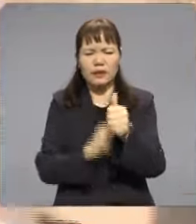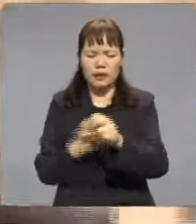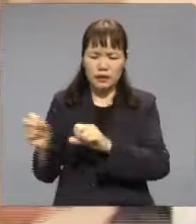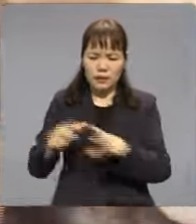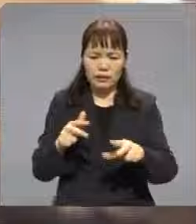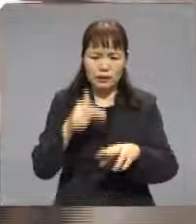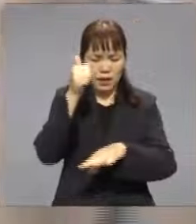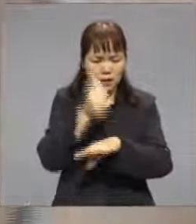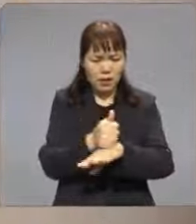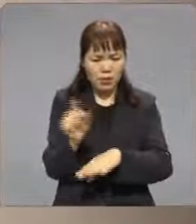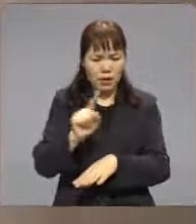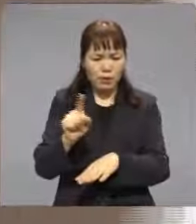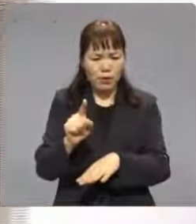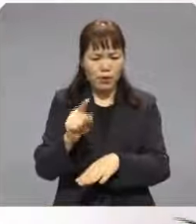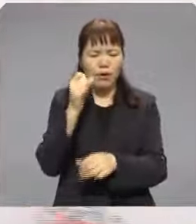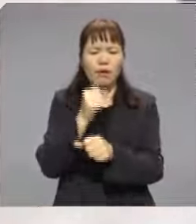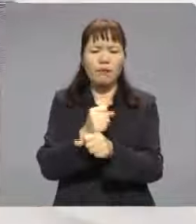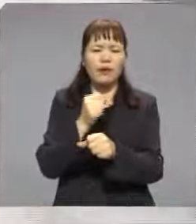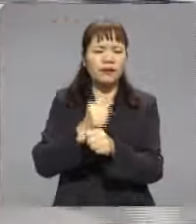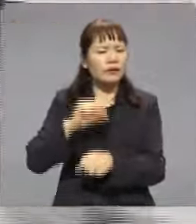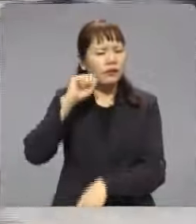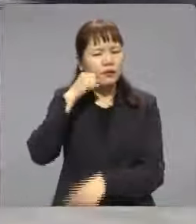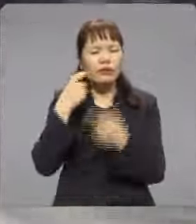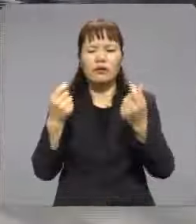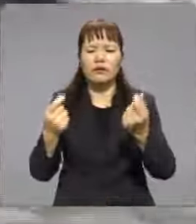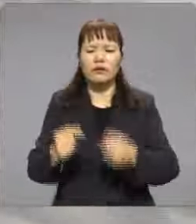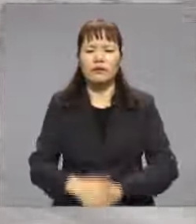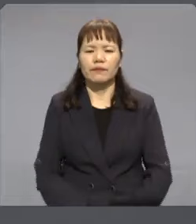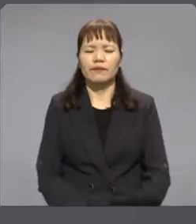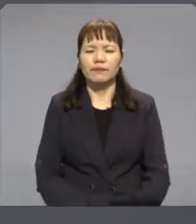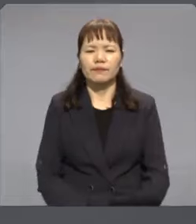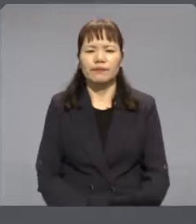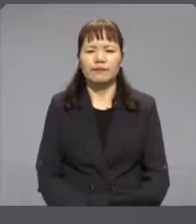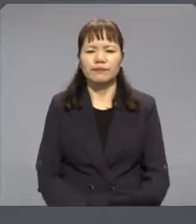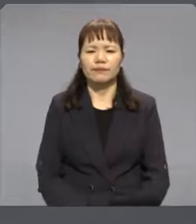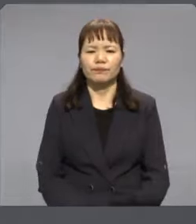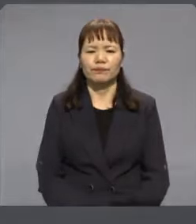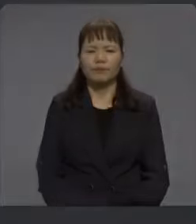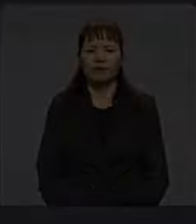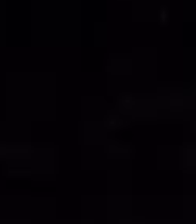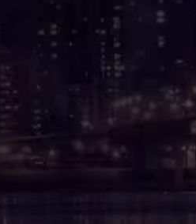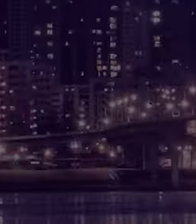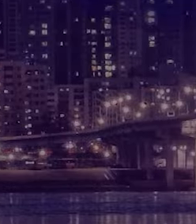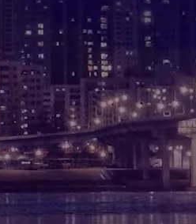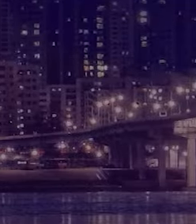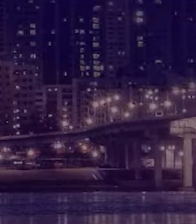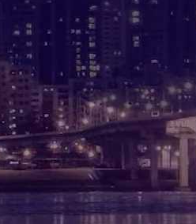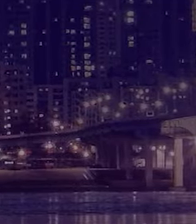결과로 이어지진 않을 거란 전망입니다. OBS 뉴스 김용재입니다.